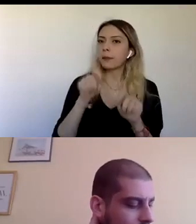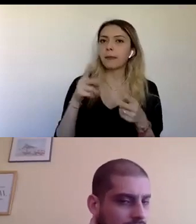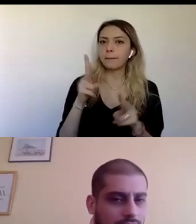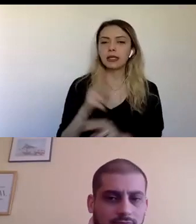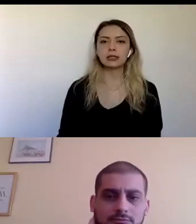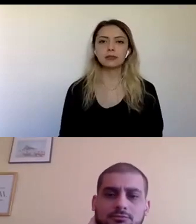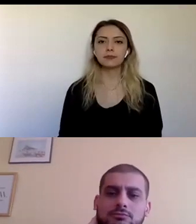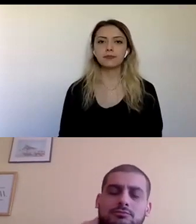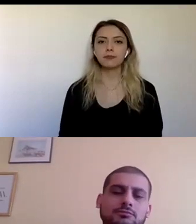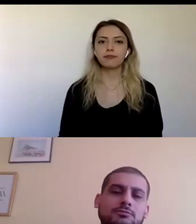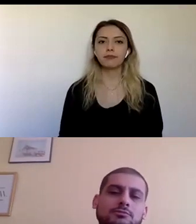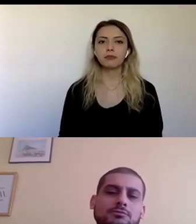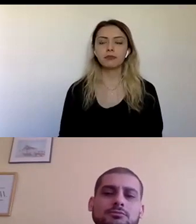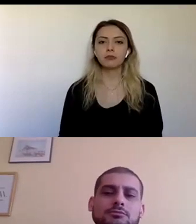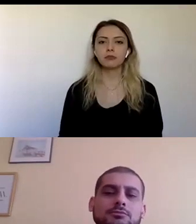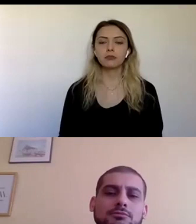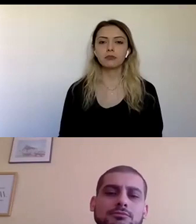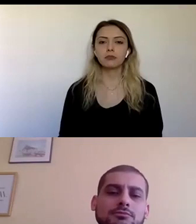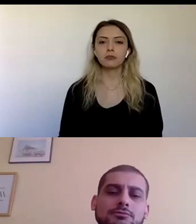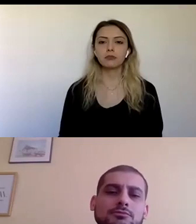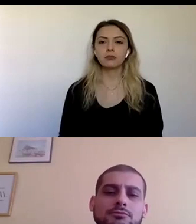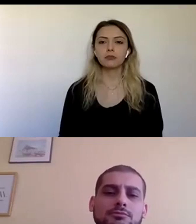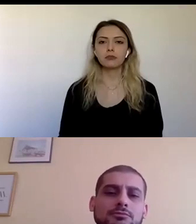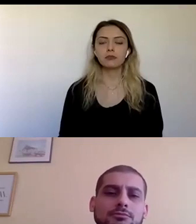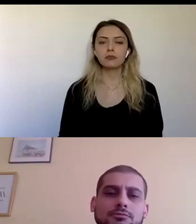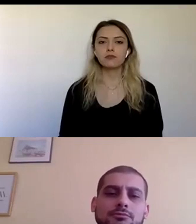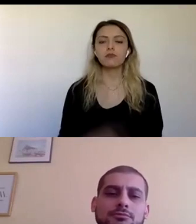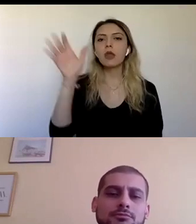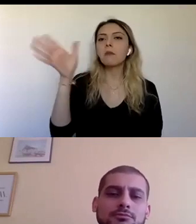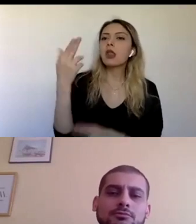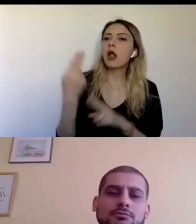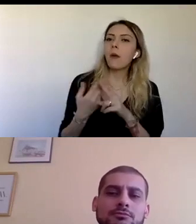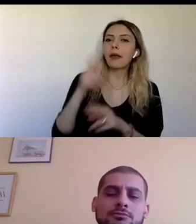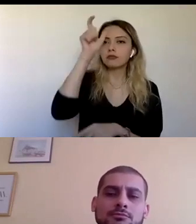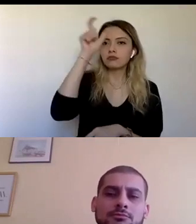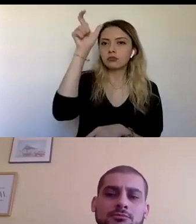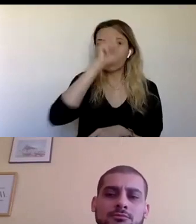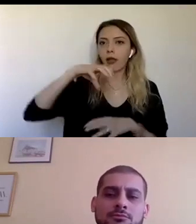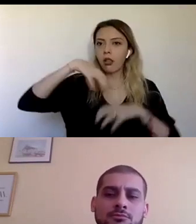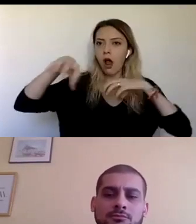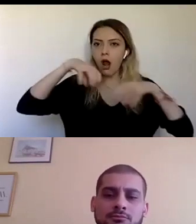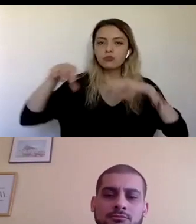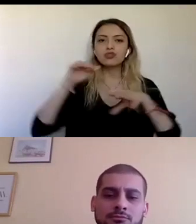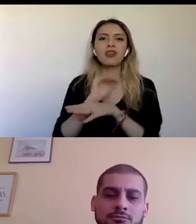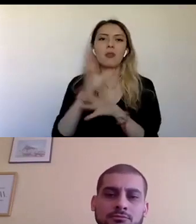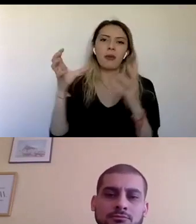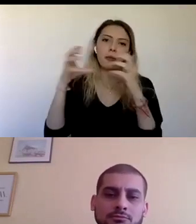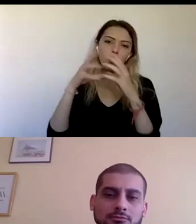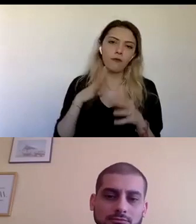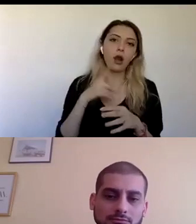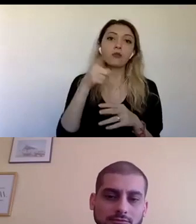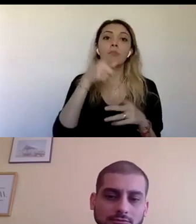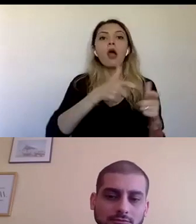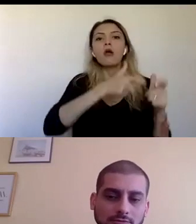ayrımcılığa uğramış bir grubun sürecini, hayatını yıllar yıl değişen göçleri göstermek isterseniz